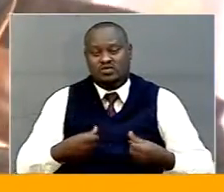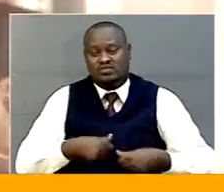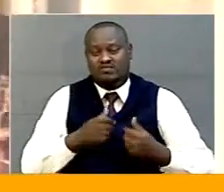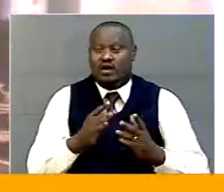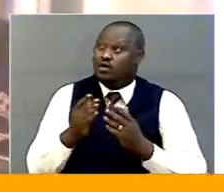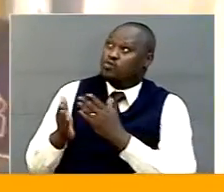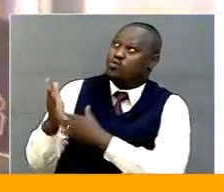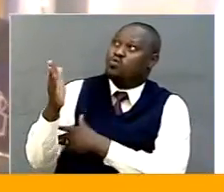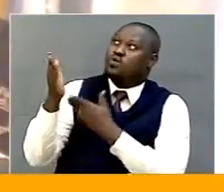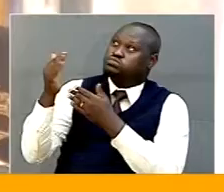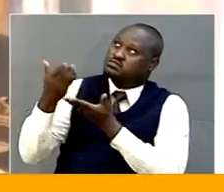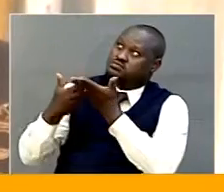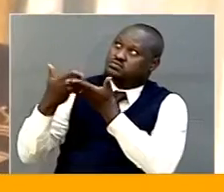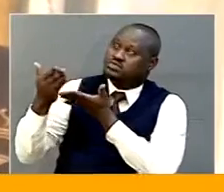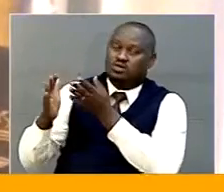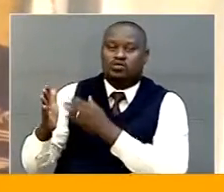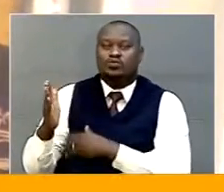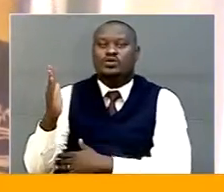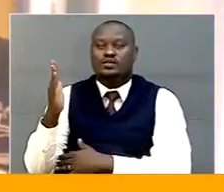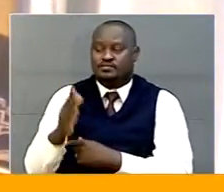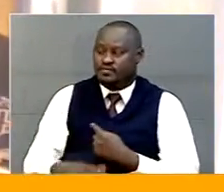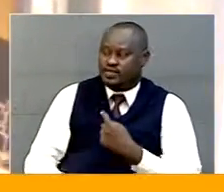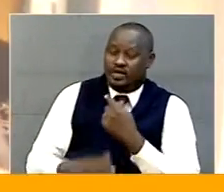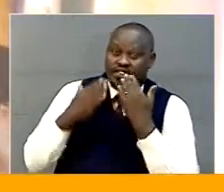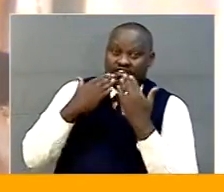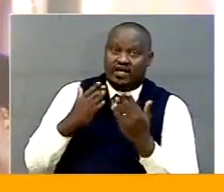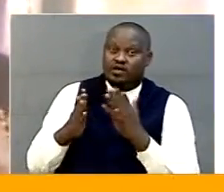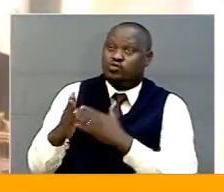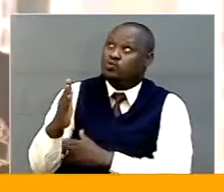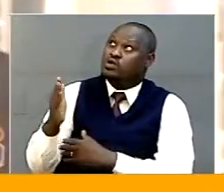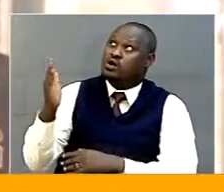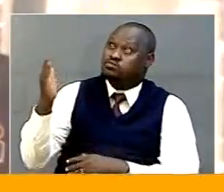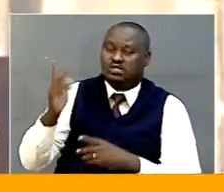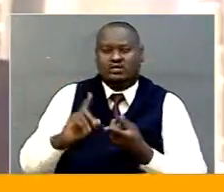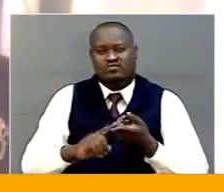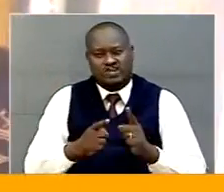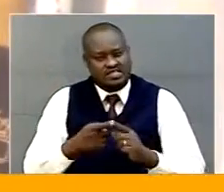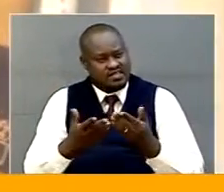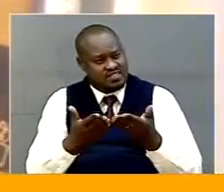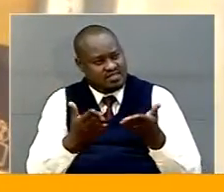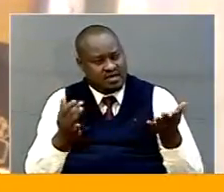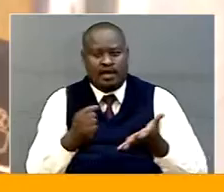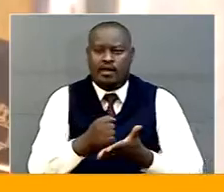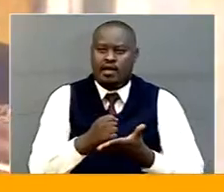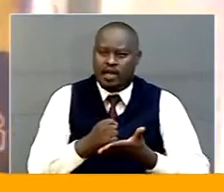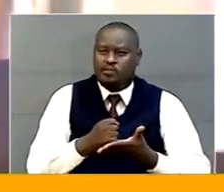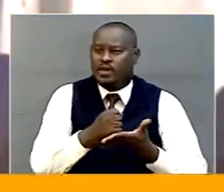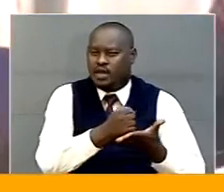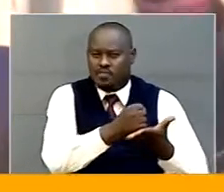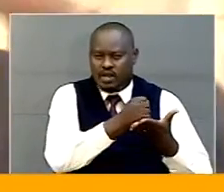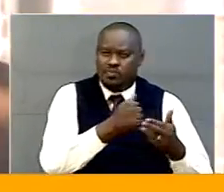Katonda lwa bulamu bwaffe naye mikwano gyaffe abantu abatuyambye abantu abatwagadde